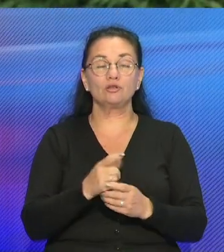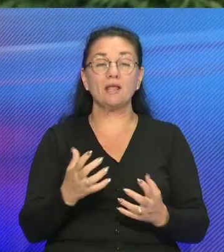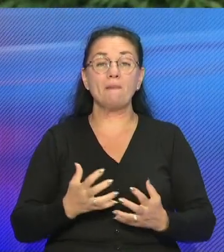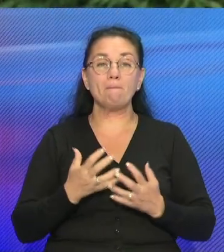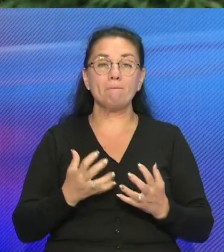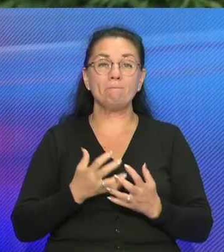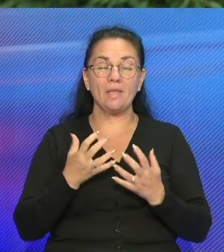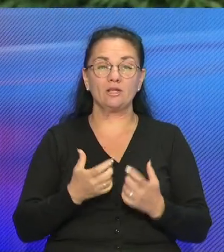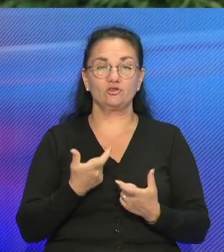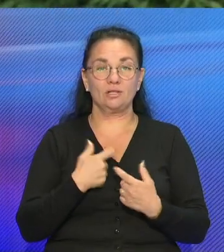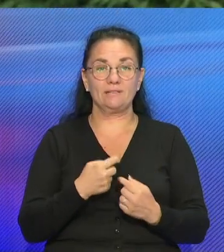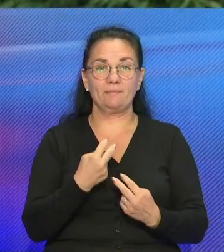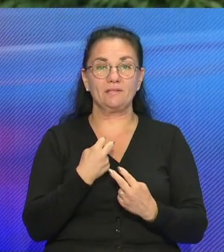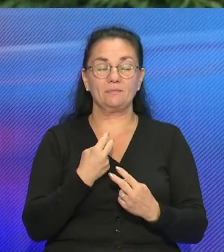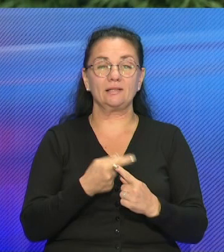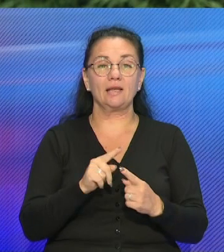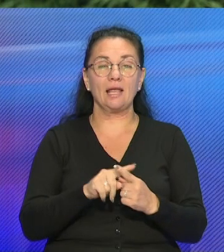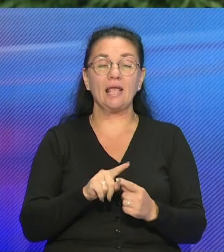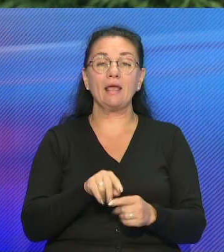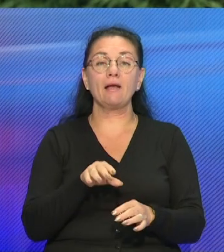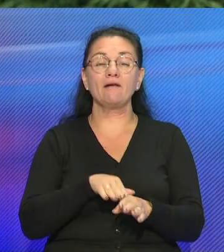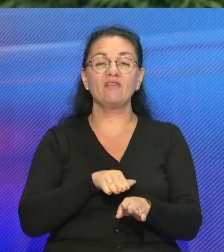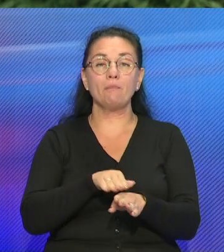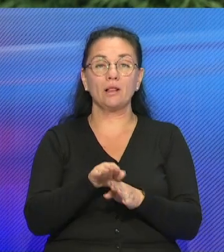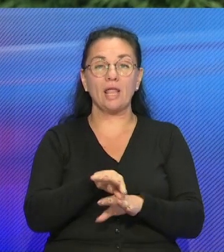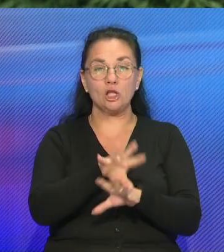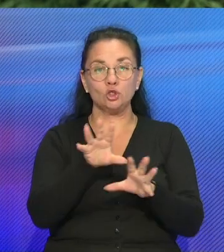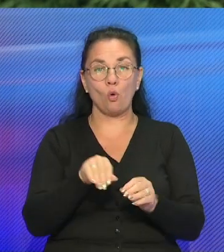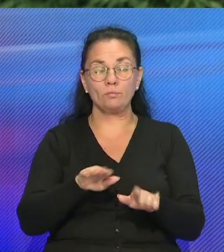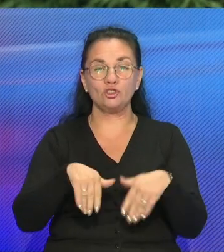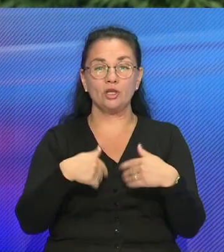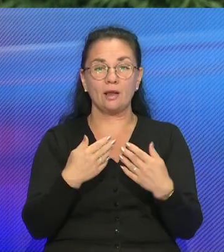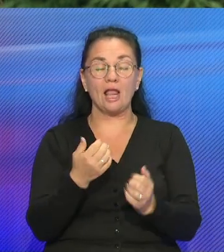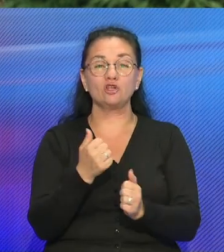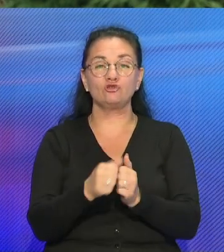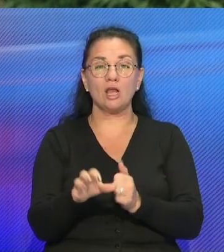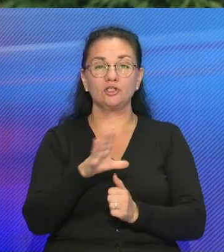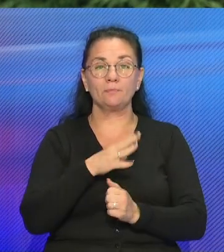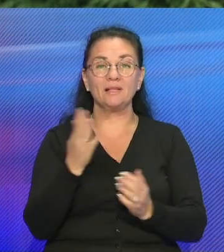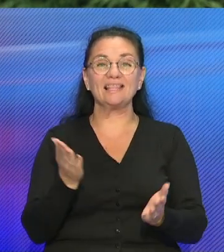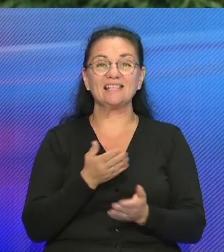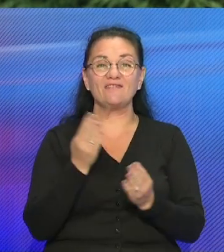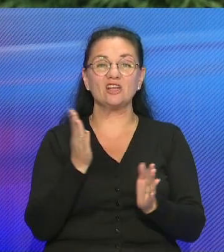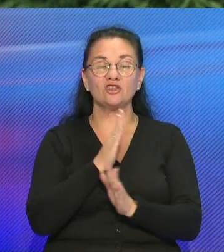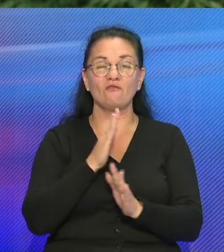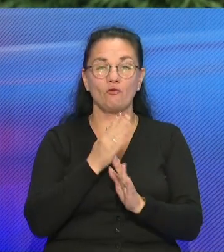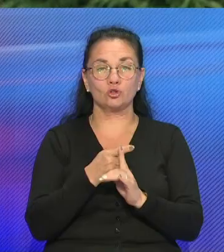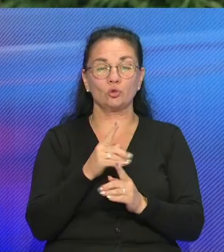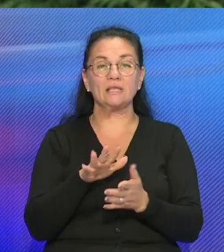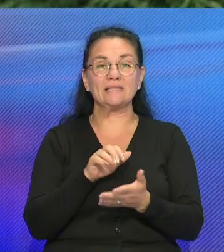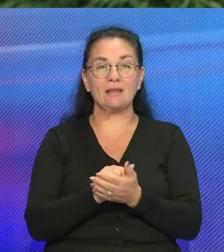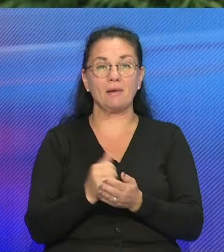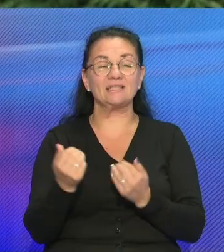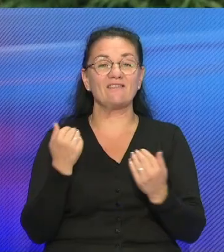себе в такой период и придерживаться общих рекомендаций. Это чаще находиться на свежем воздухе, заниматься лечебной